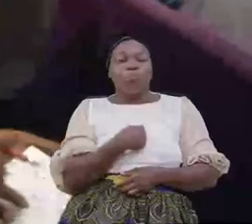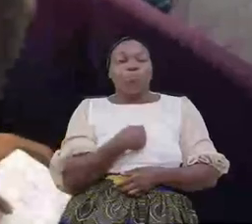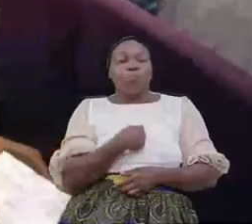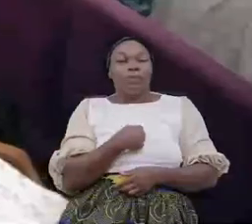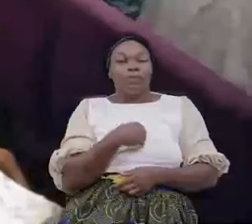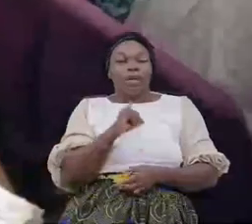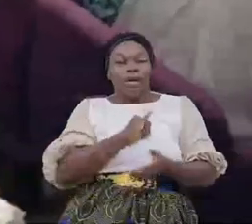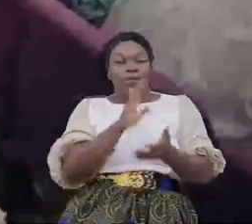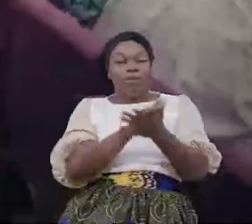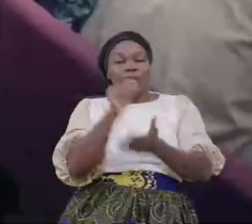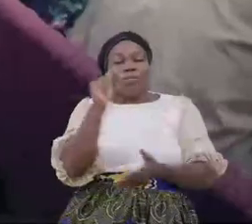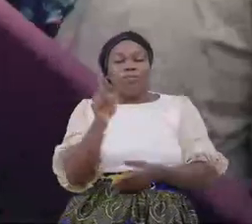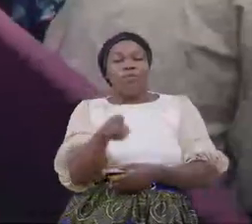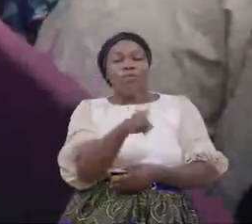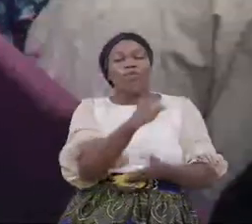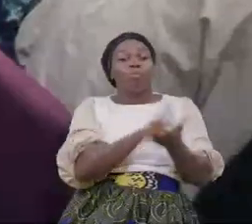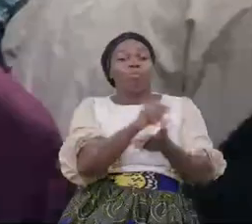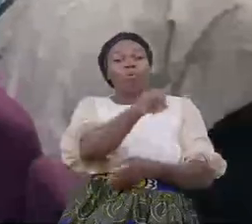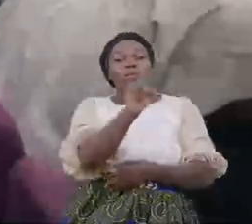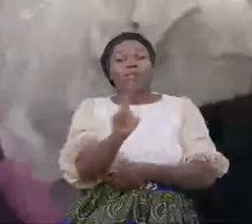crois. Je dis je crois.